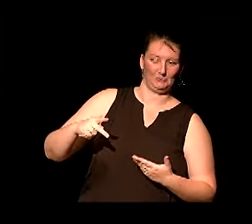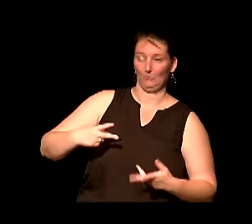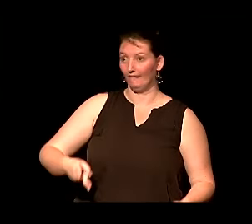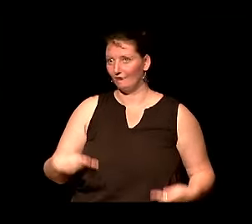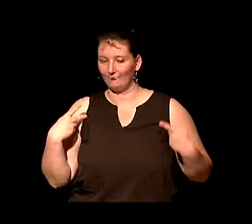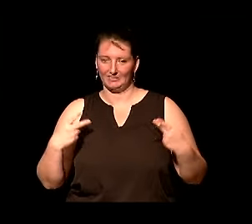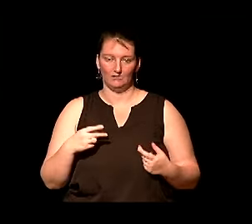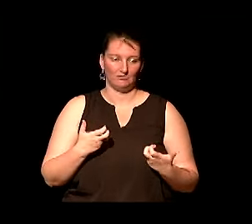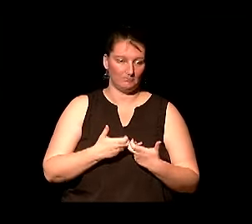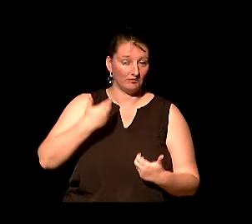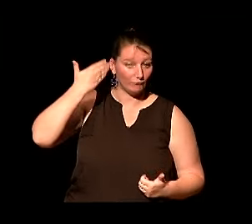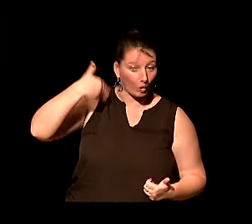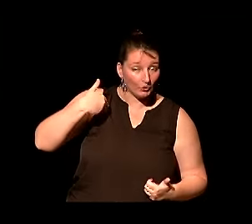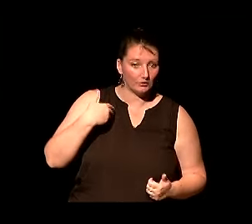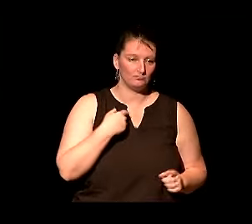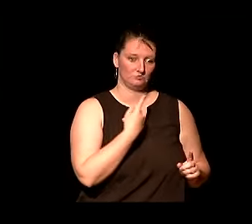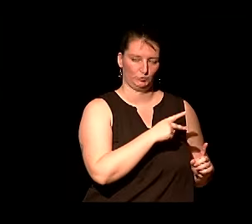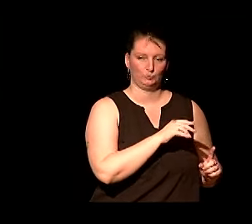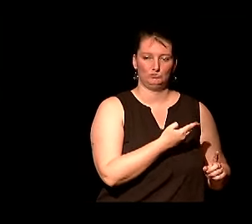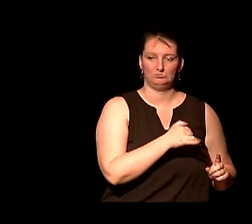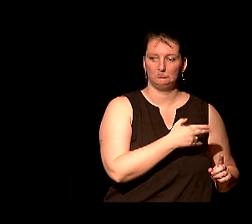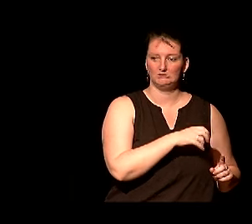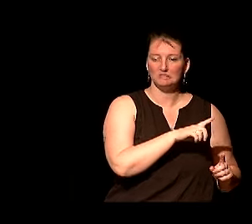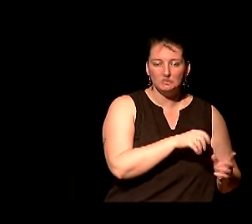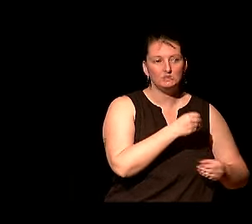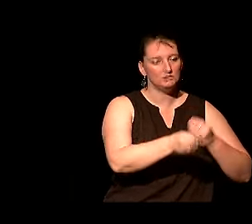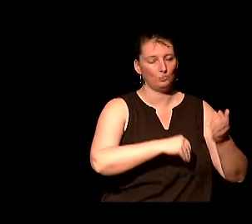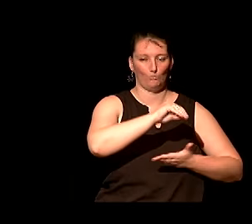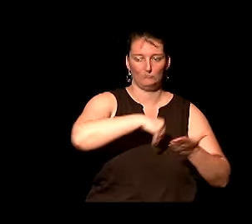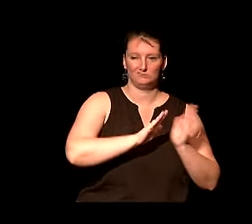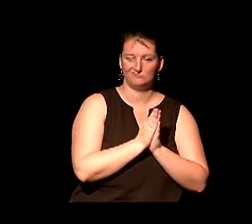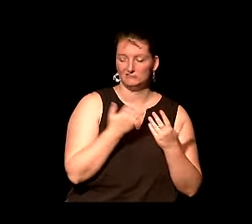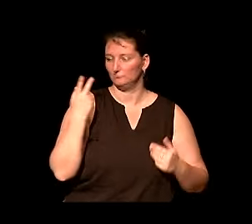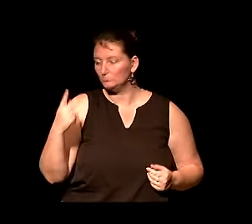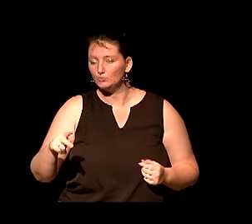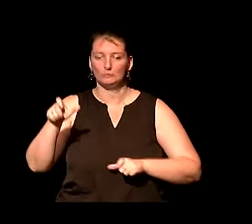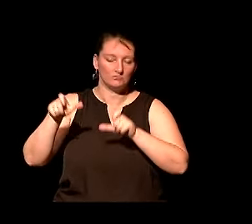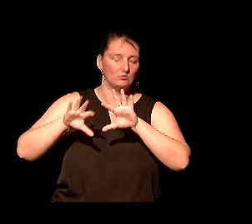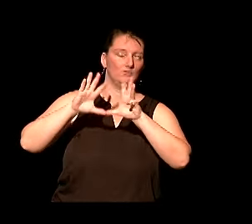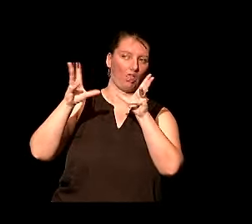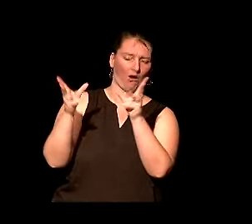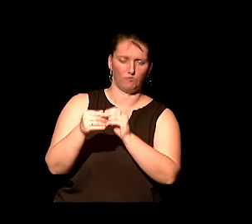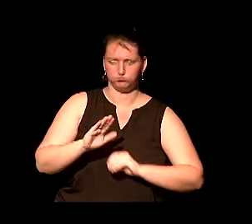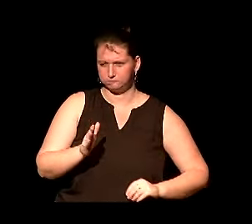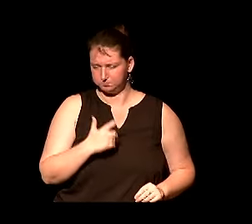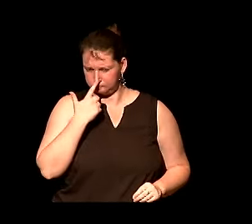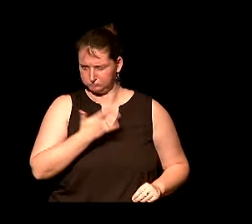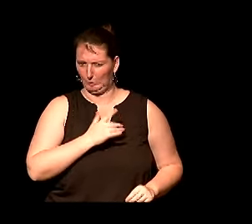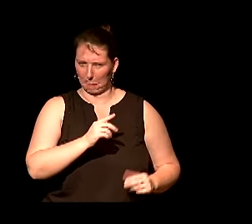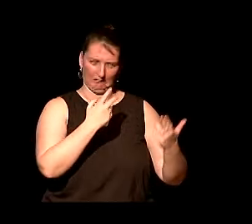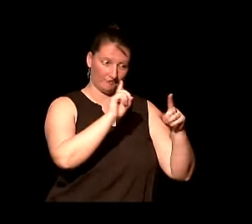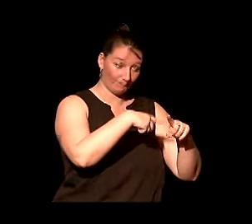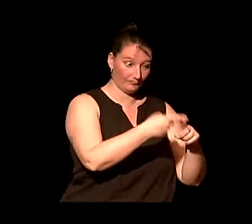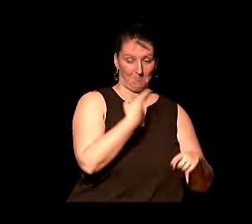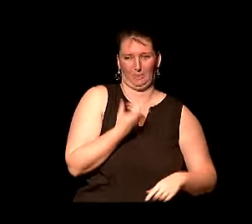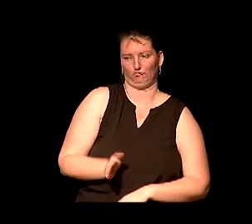Van Gogh de Minelli, ou bien la biographie de Toulouse-Lautrec par John Huston, et j'aurais pu aussi m'intéresser d'ailleurs